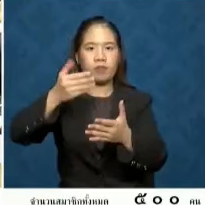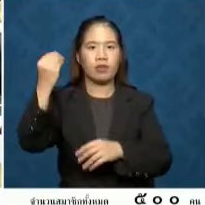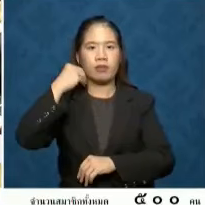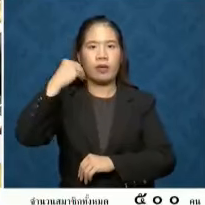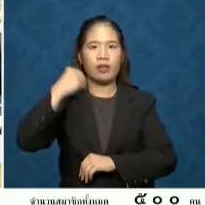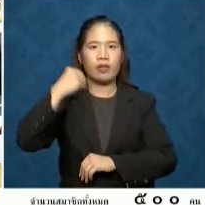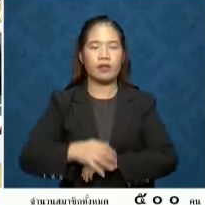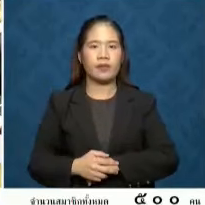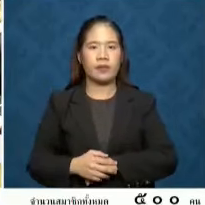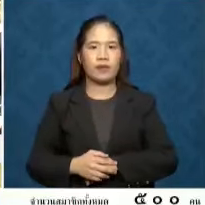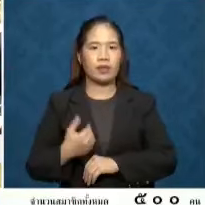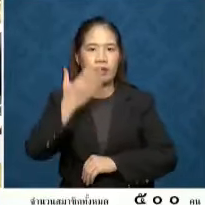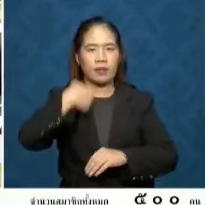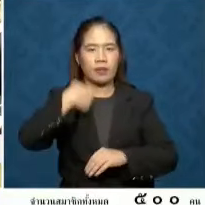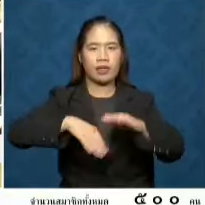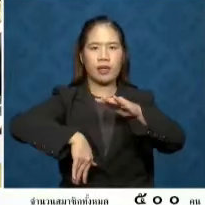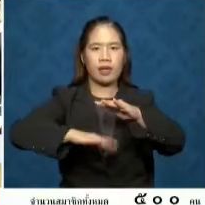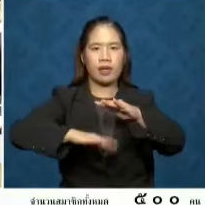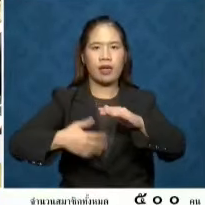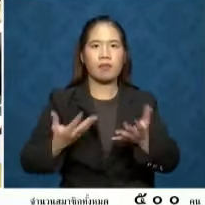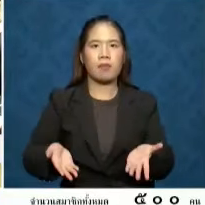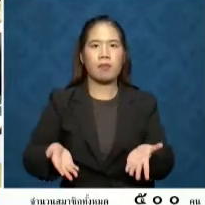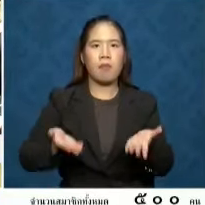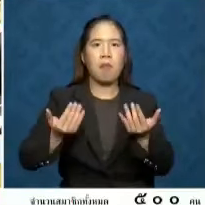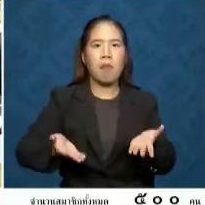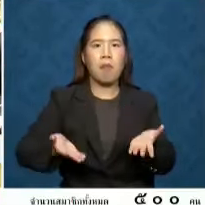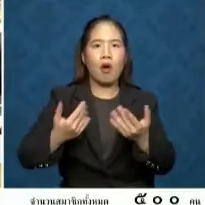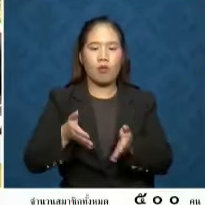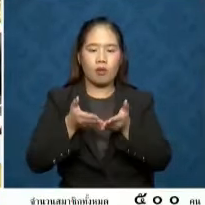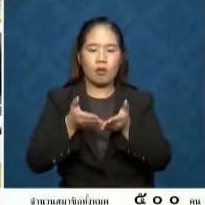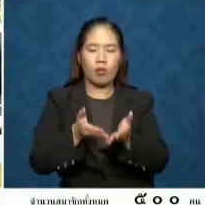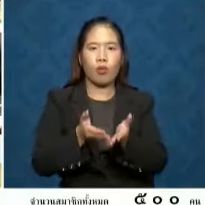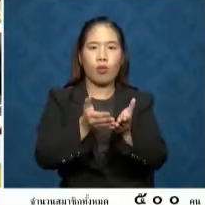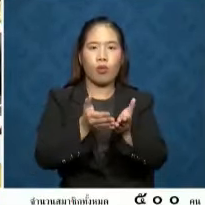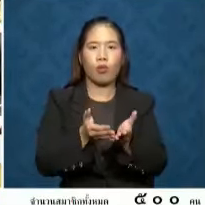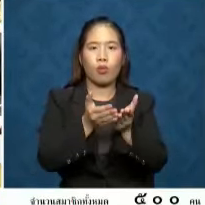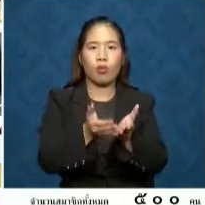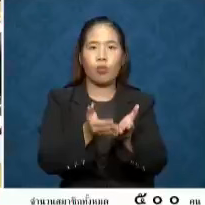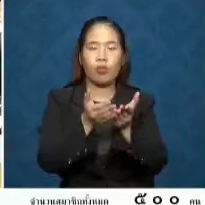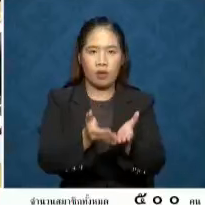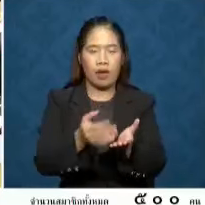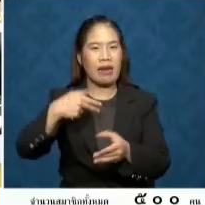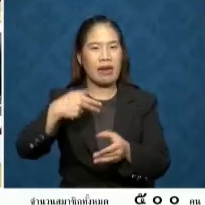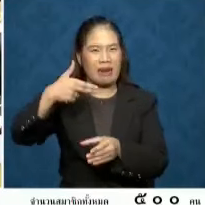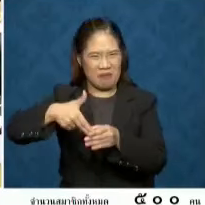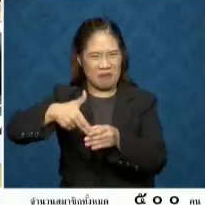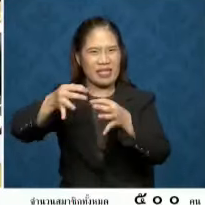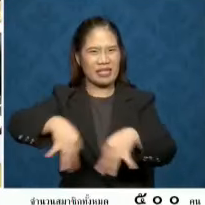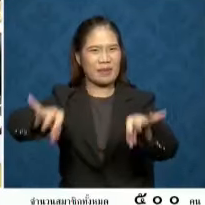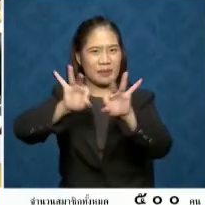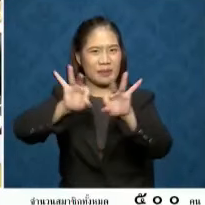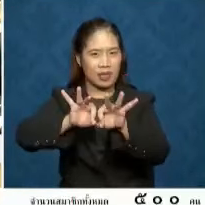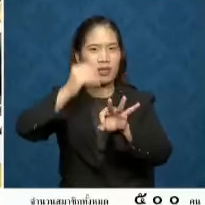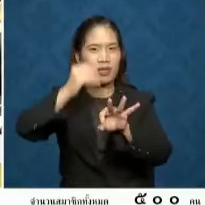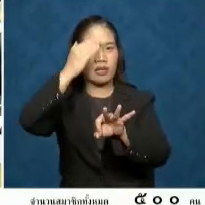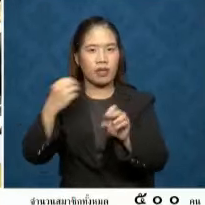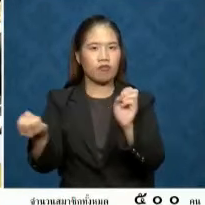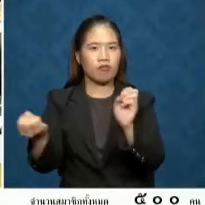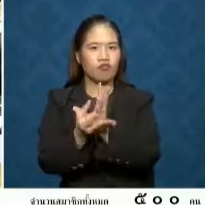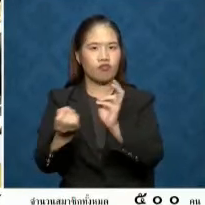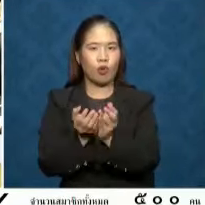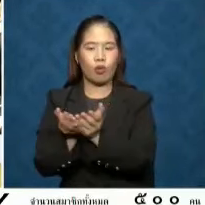นมันหนักข้างล่างมันเบามากมันจะโคลงตลอดเวลาแล้วก็โคลงหนักเพราะฉะนั้นน้ำมันจึงมีส่วนสำคัญครับแล้วมันส่งผลอย่างมากกับการโคลงของ